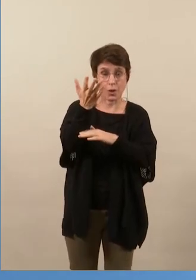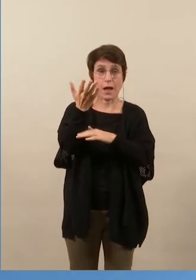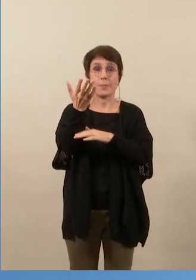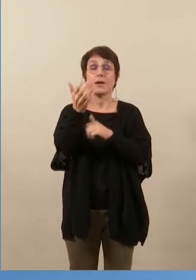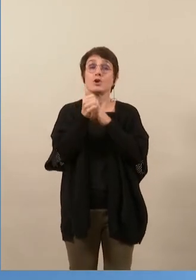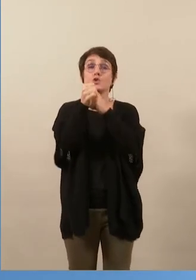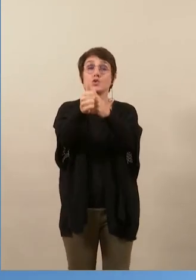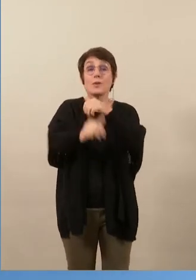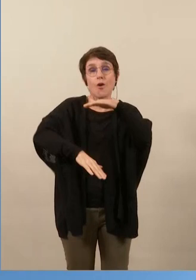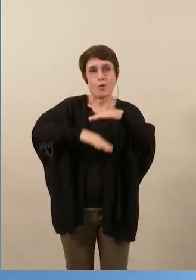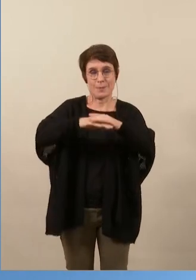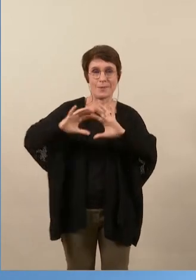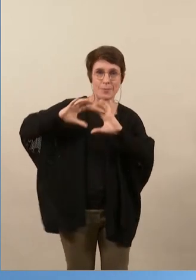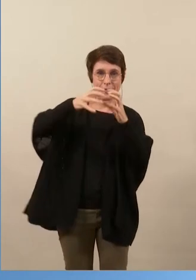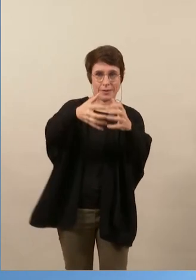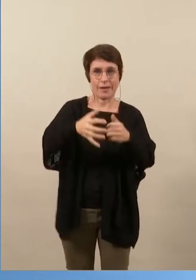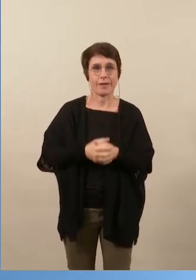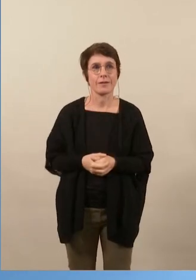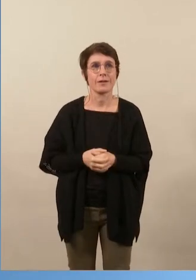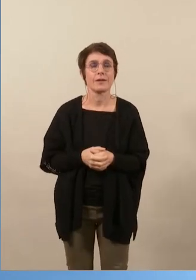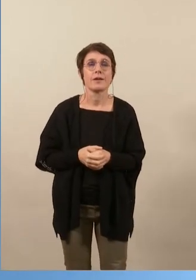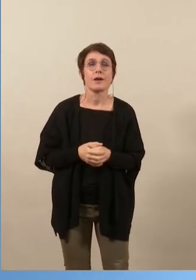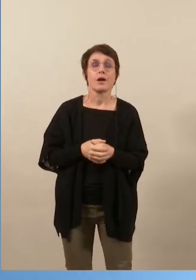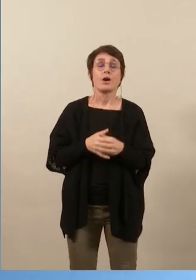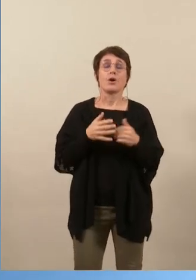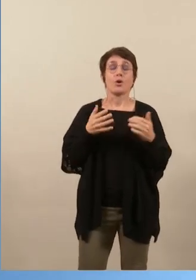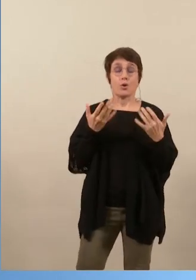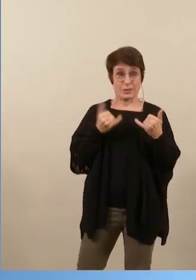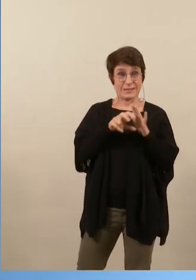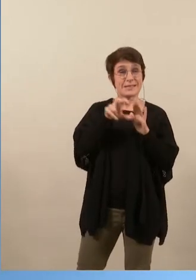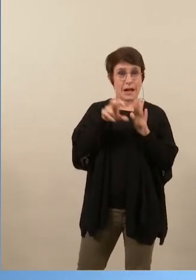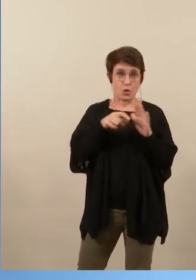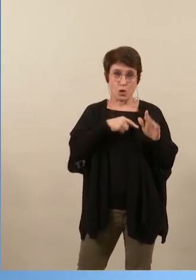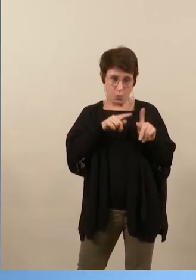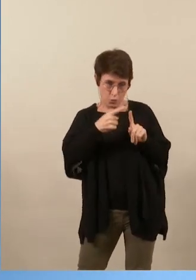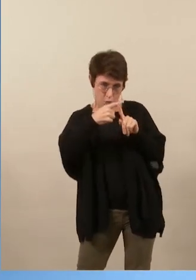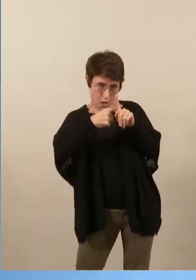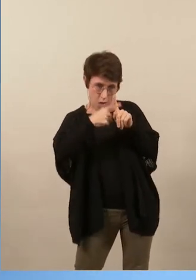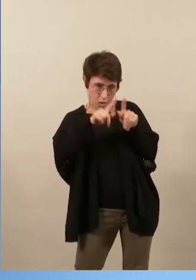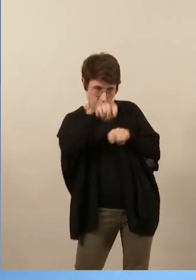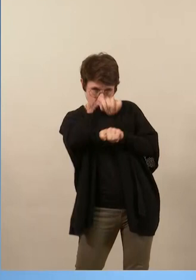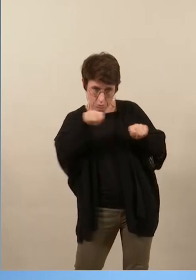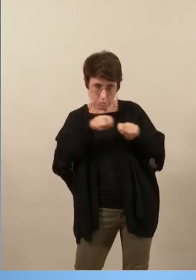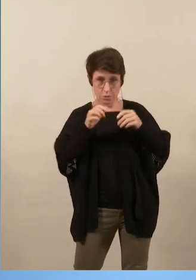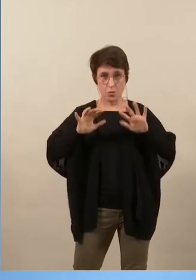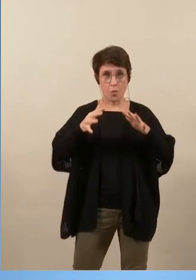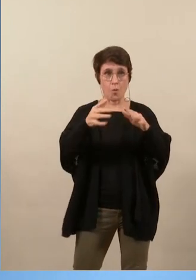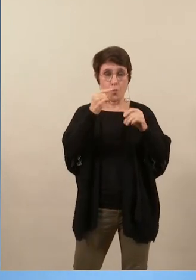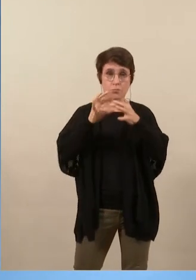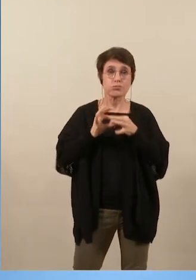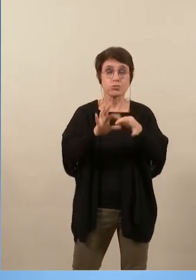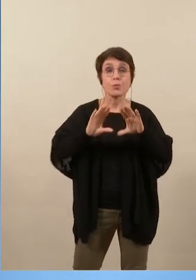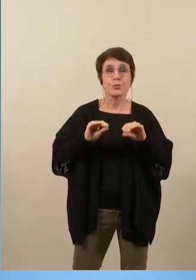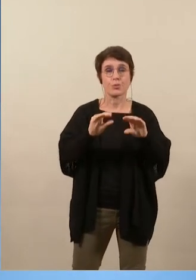planétaire et les indicateurs que nous construisons à Grenoble pour pour pouvoir objectiver tout cela en lien avec